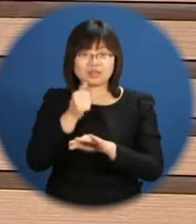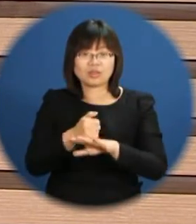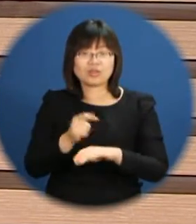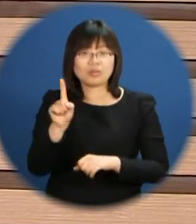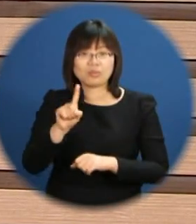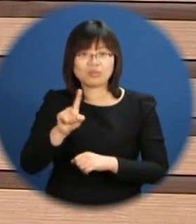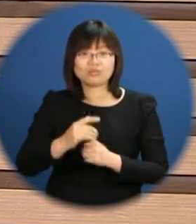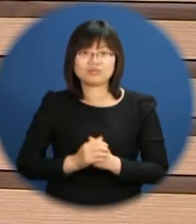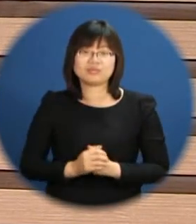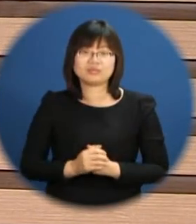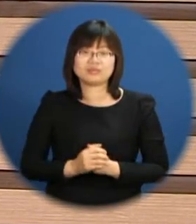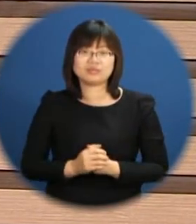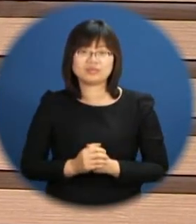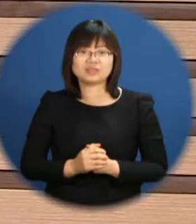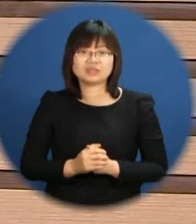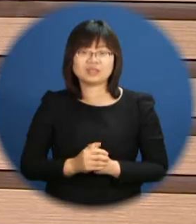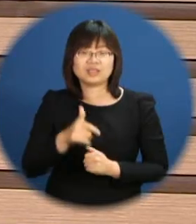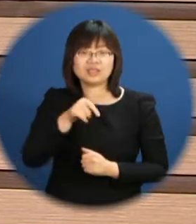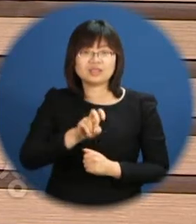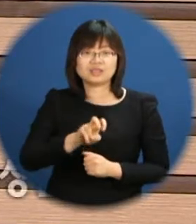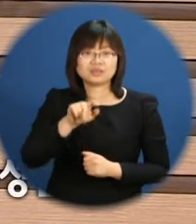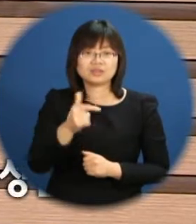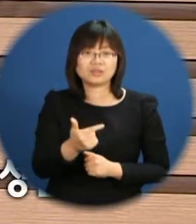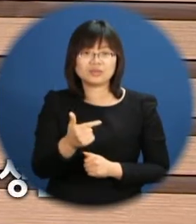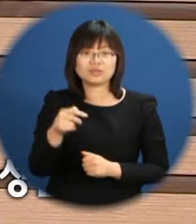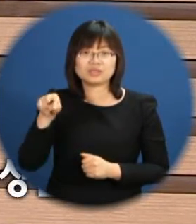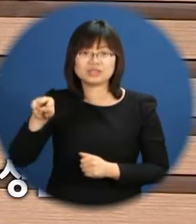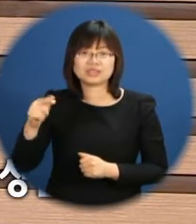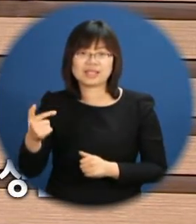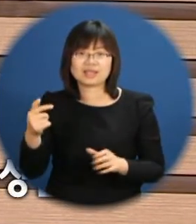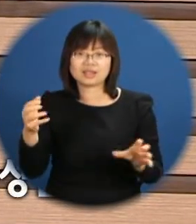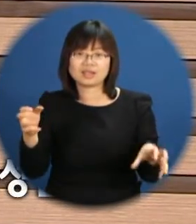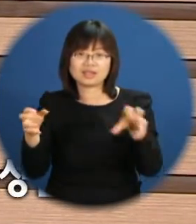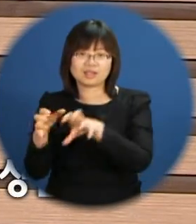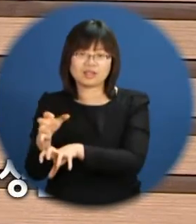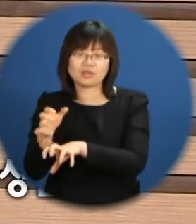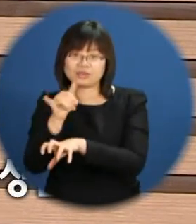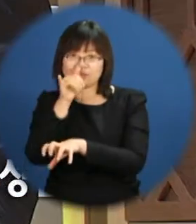뭐냐면 이 금속을 산에 넣는 겁니다